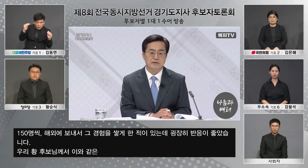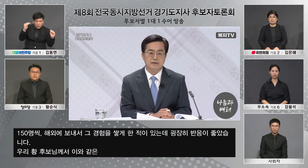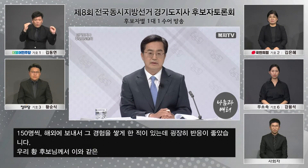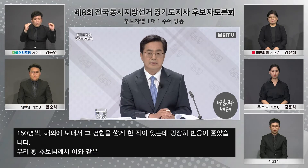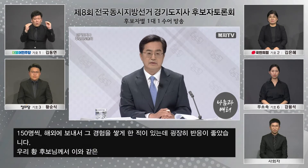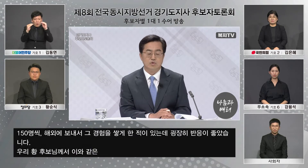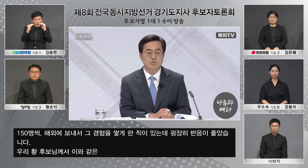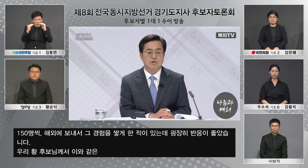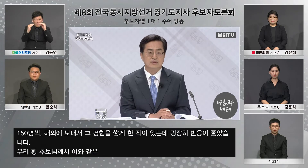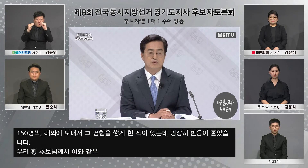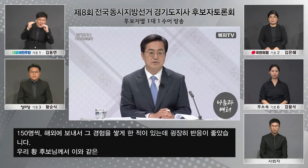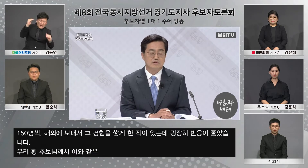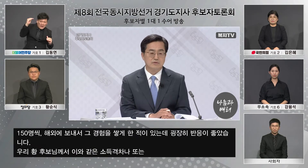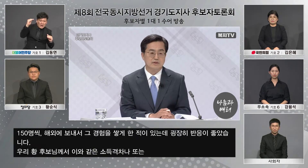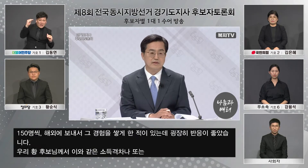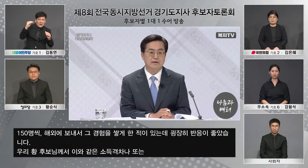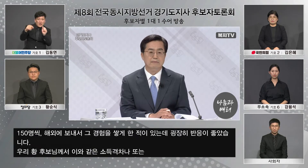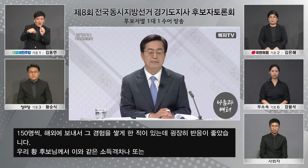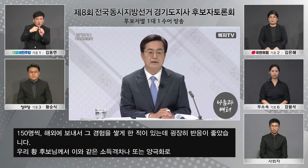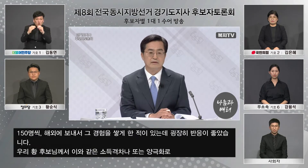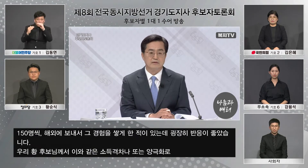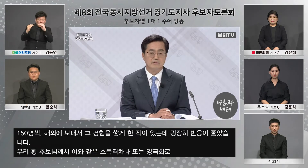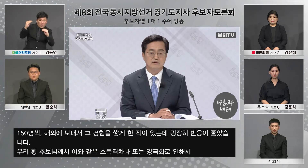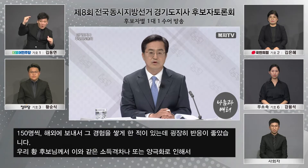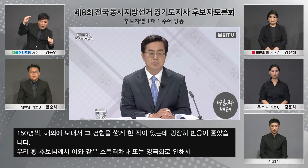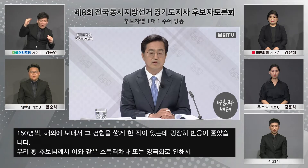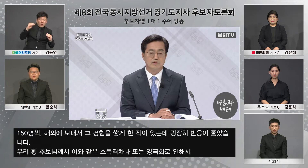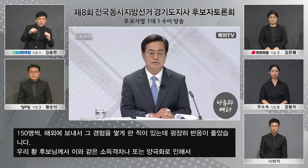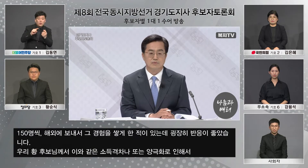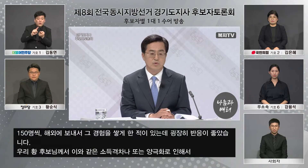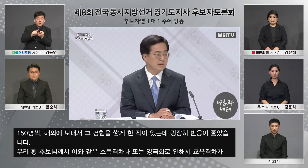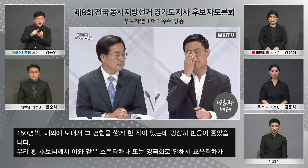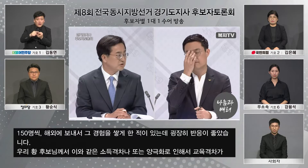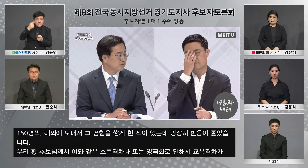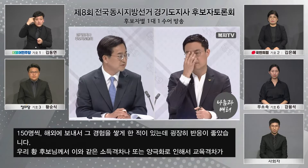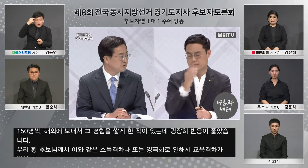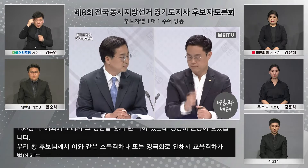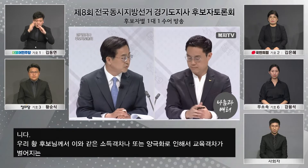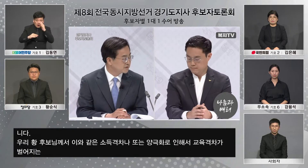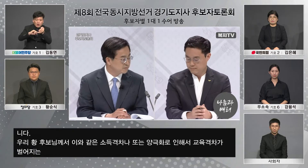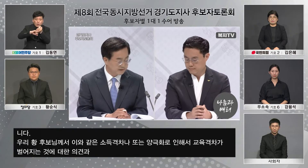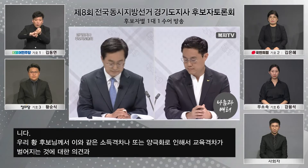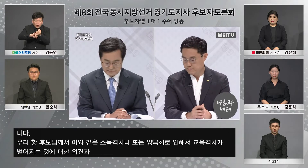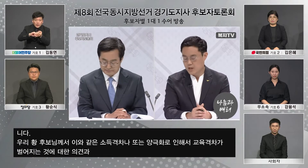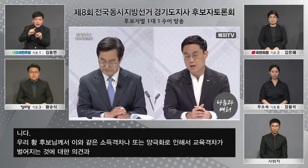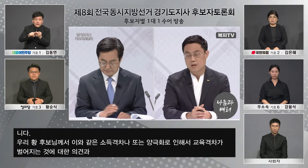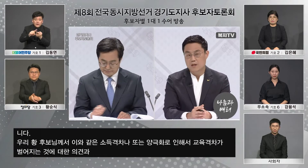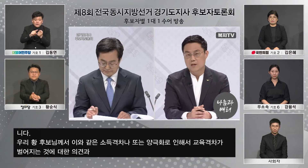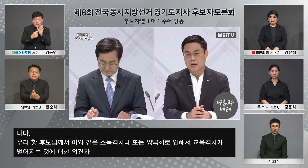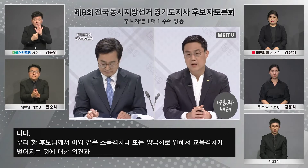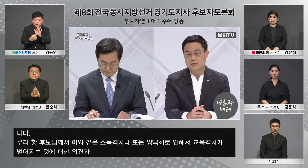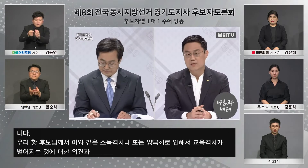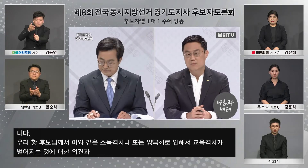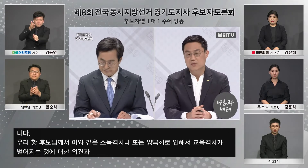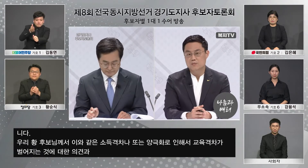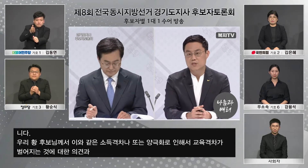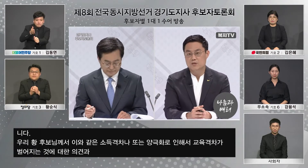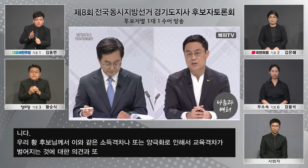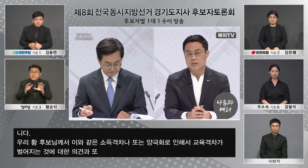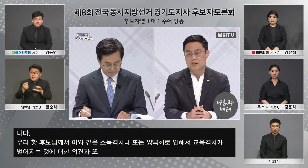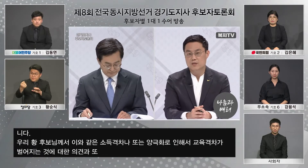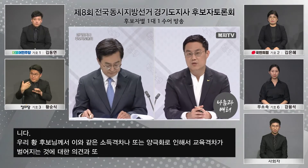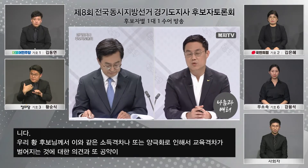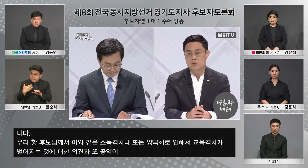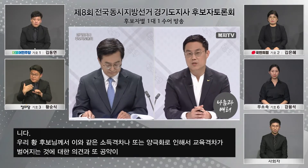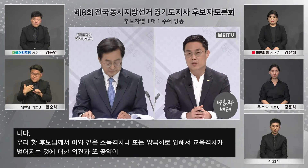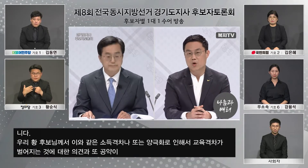인해서 이 교육 격차 벌어지는 것에 대한 의견과 또 공약이 있으신 말씀해 주시면 좋겠습니다. 예, 지금 말씀하신